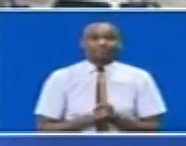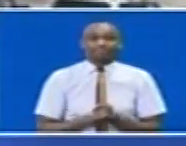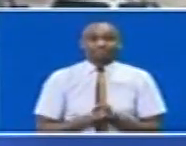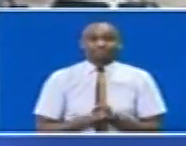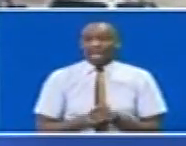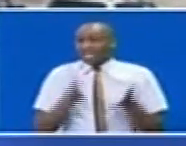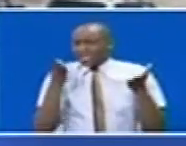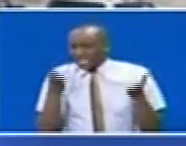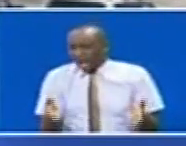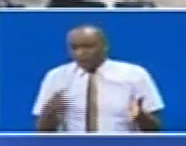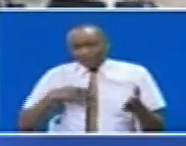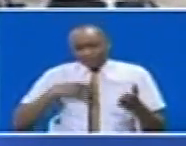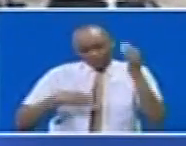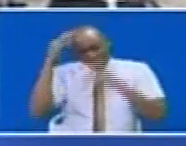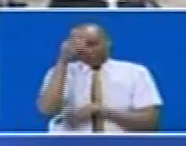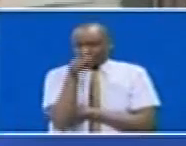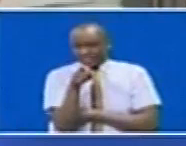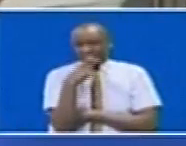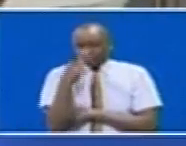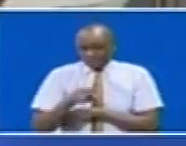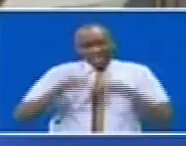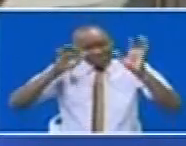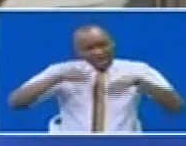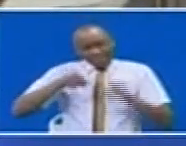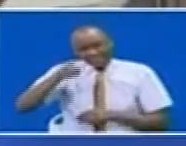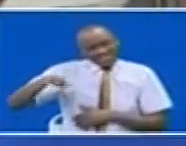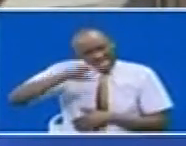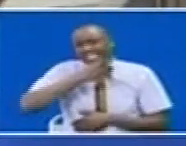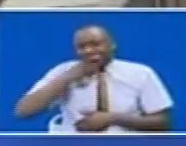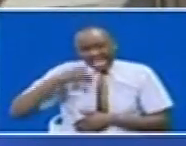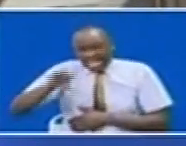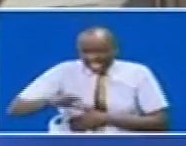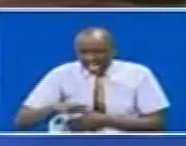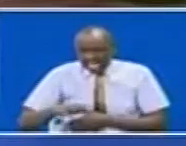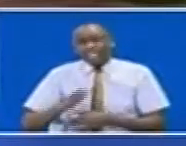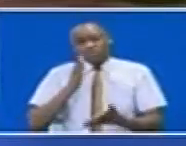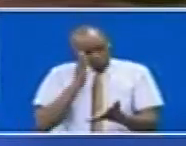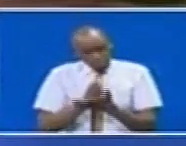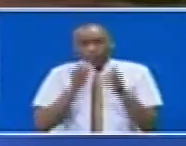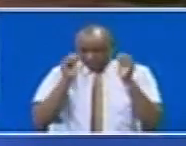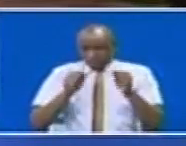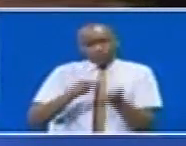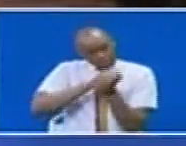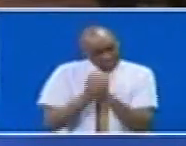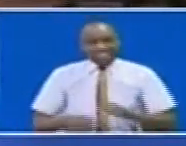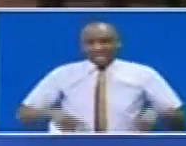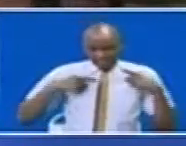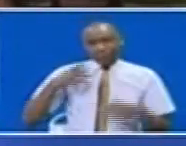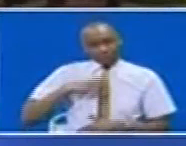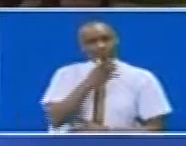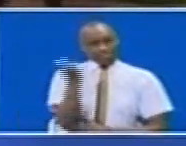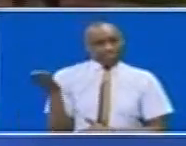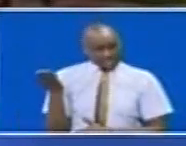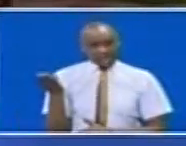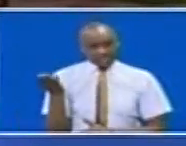Kwa mujibu wa wajuzi, shughuli ya kilimo hapa Jangwani bila shaka inaweza kubadili maisha ya wakazi